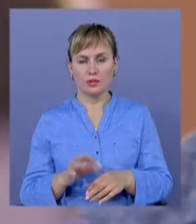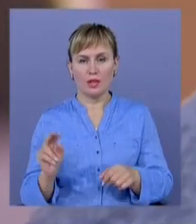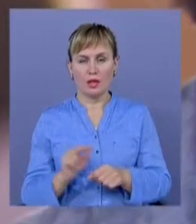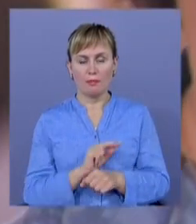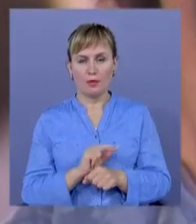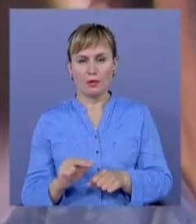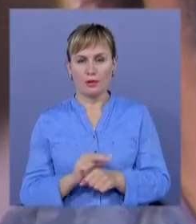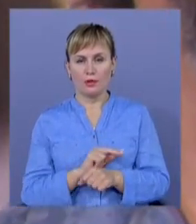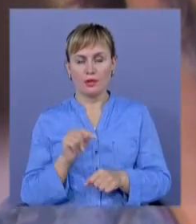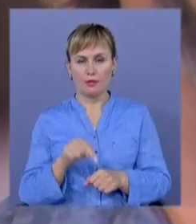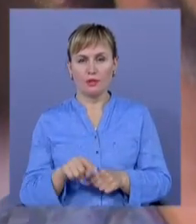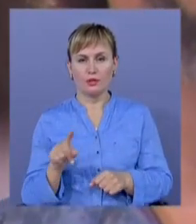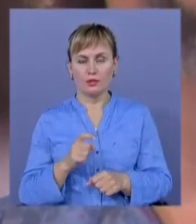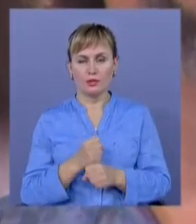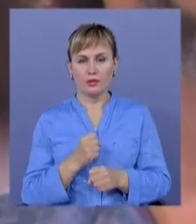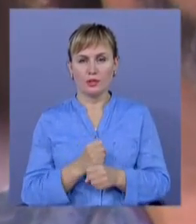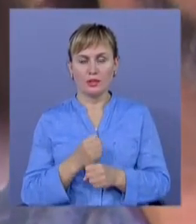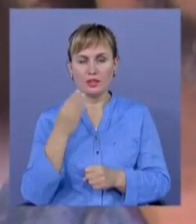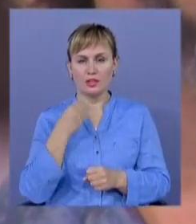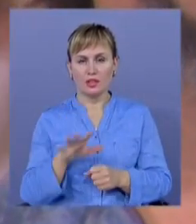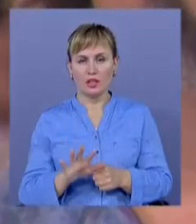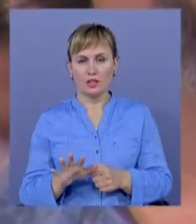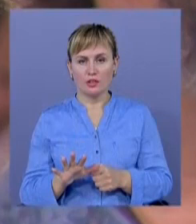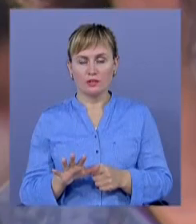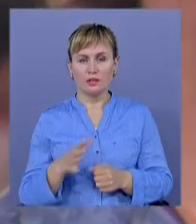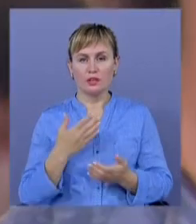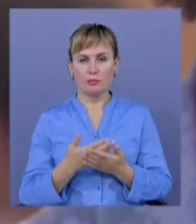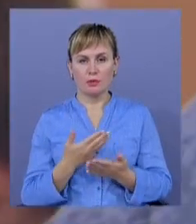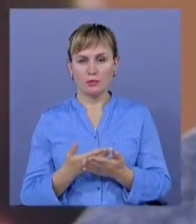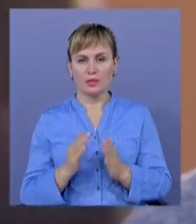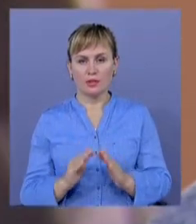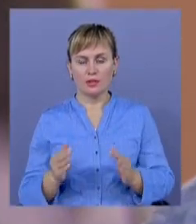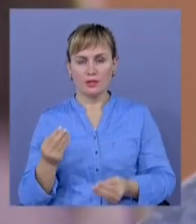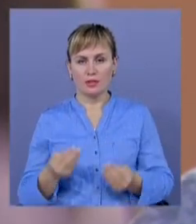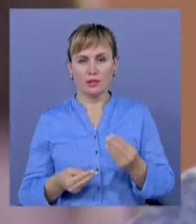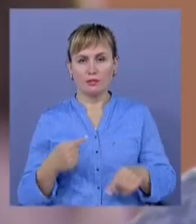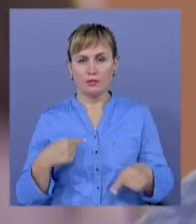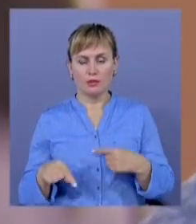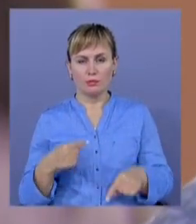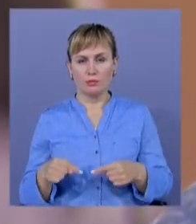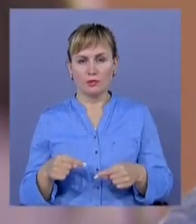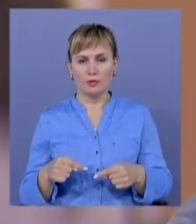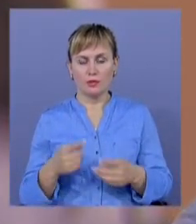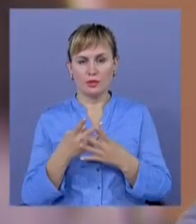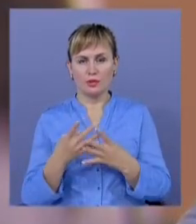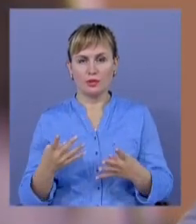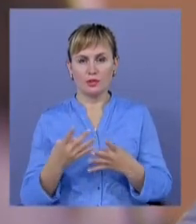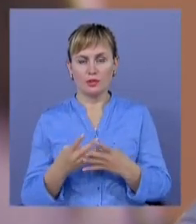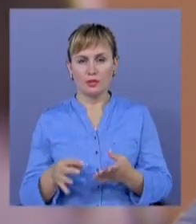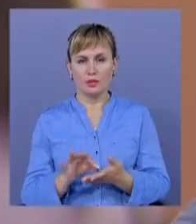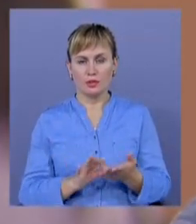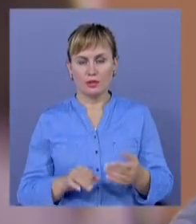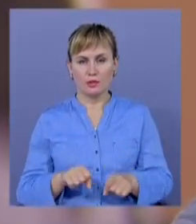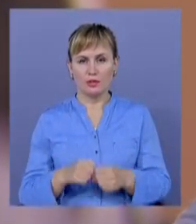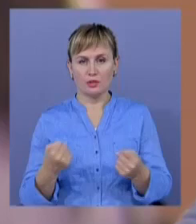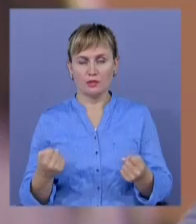ремонт того, что сделали некачественно. Например, дети играют в футбол, бьют мячом по сетке, сетка тут же разрывается,